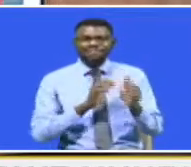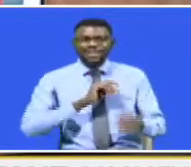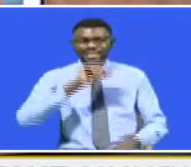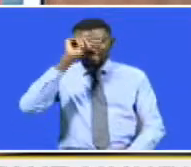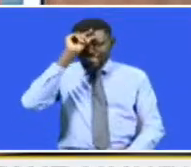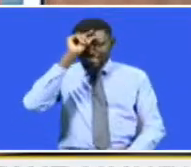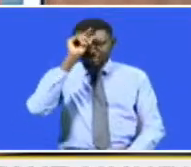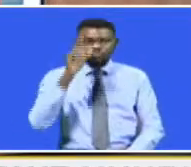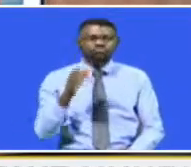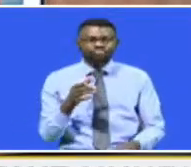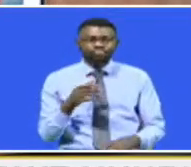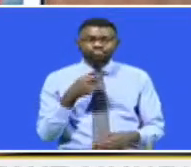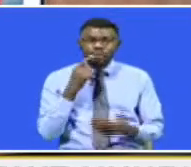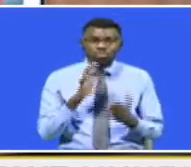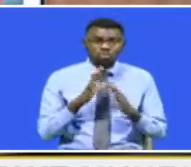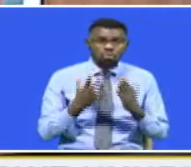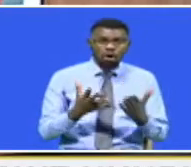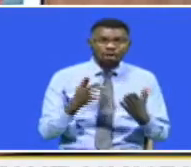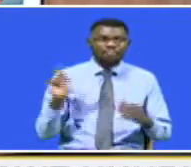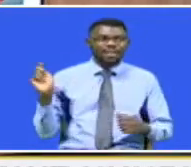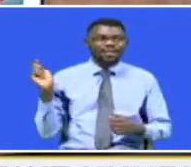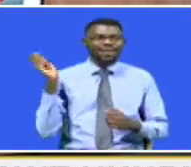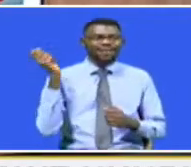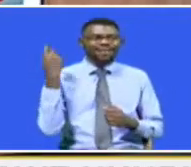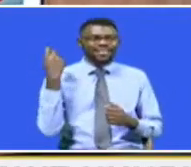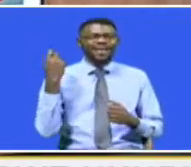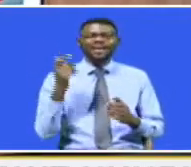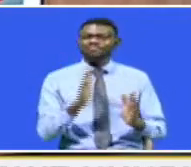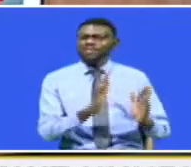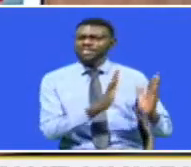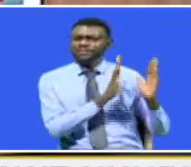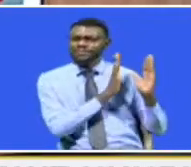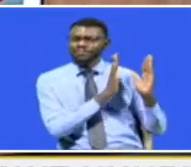wamezidi kutoa hakikisho kuwa taifa la Kenya litasalia kuwa salama licha